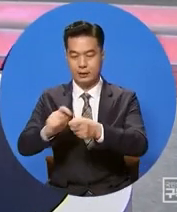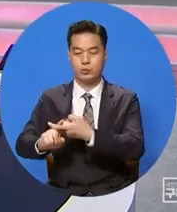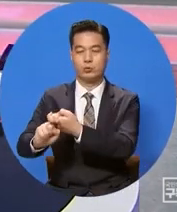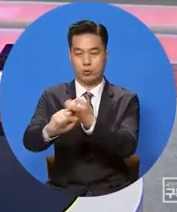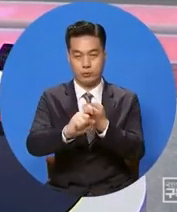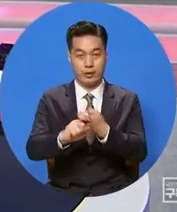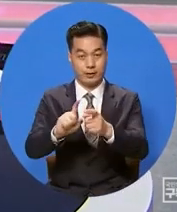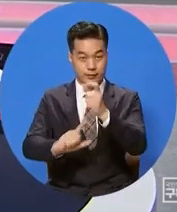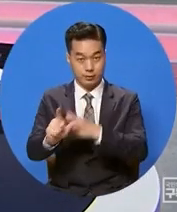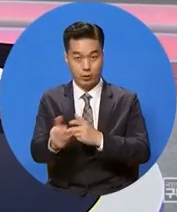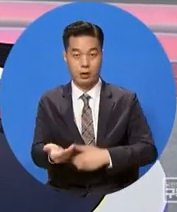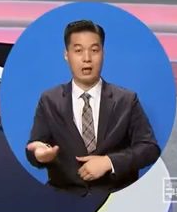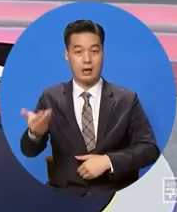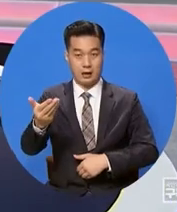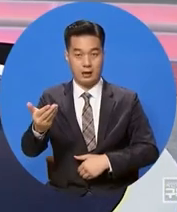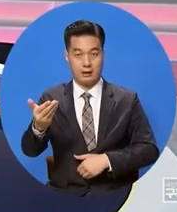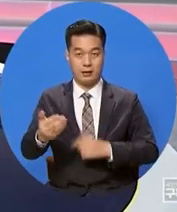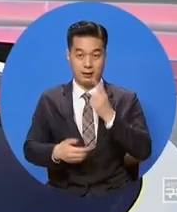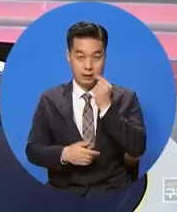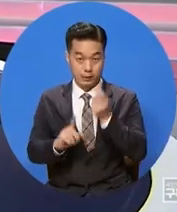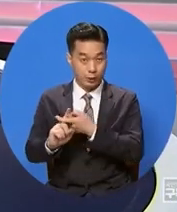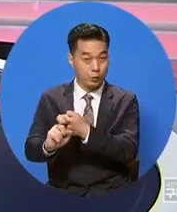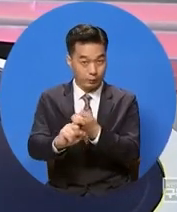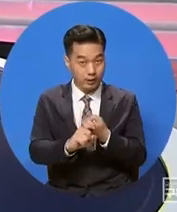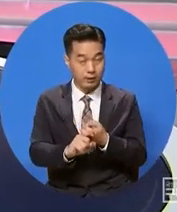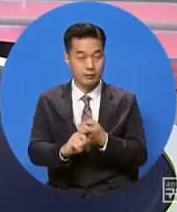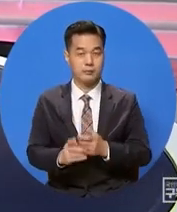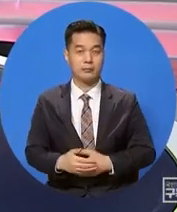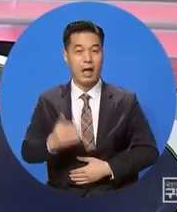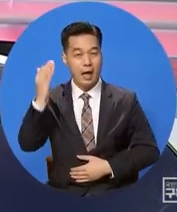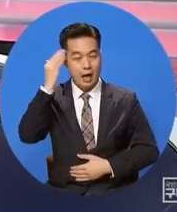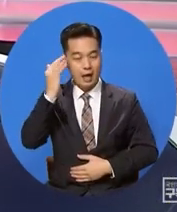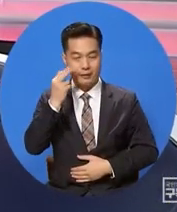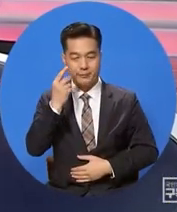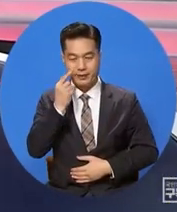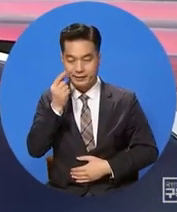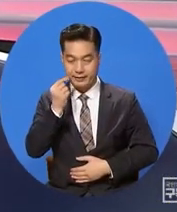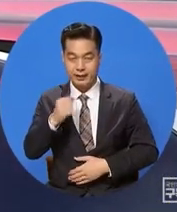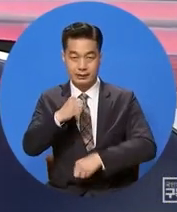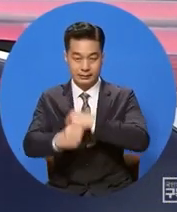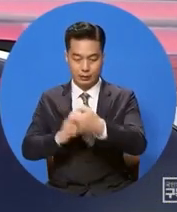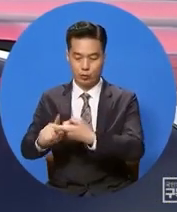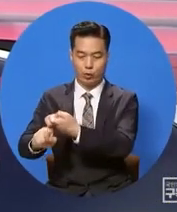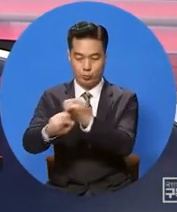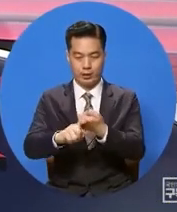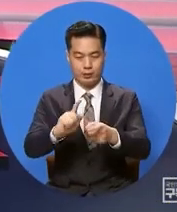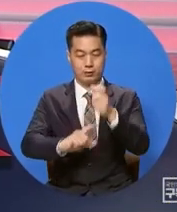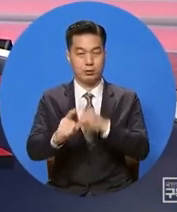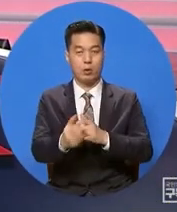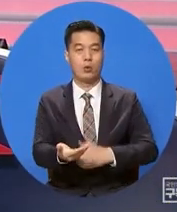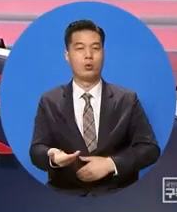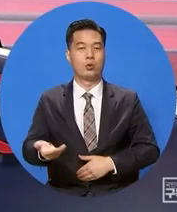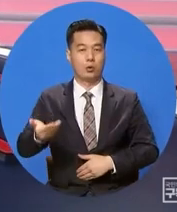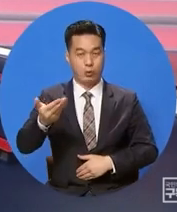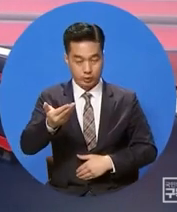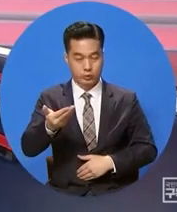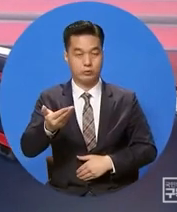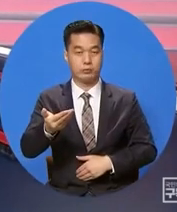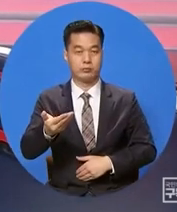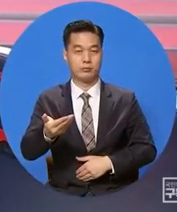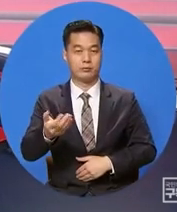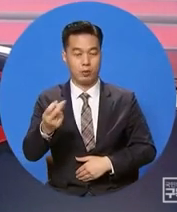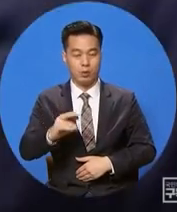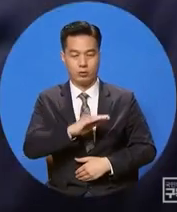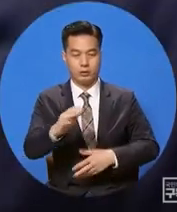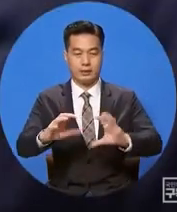네. 일본하고도 동맹? 그렇습니다. 네. 한미일 자유동맹을 강화해야 될 네. 거고 그것은